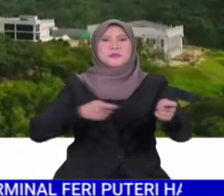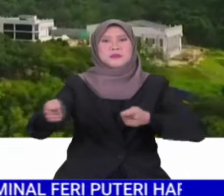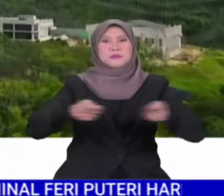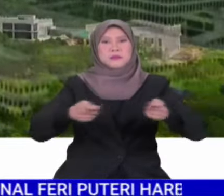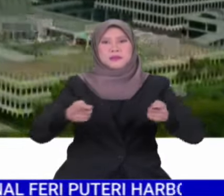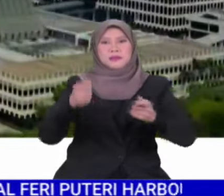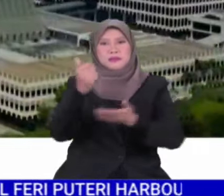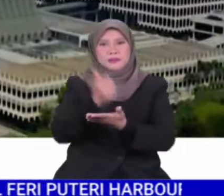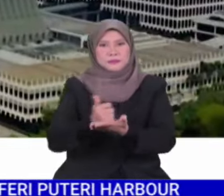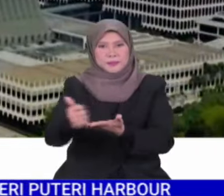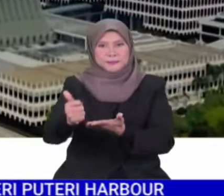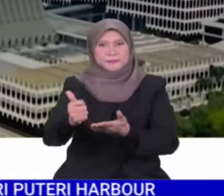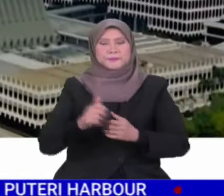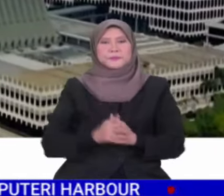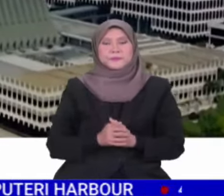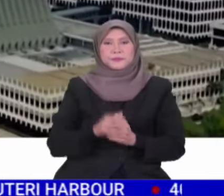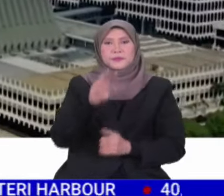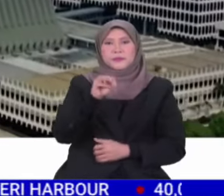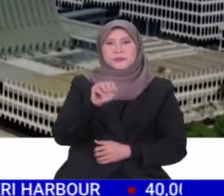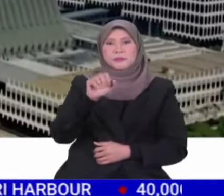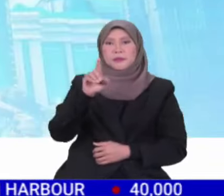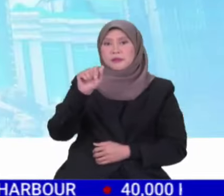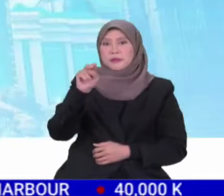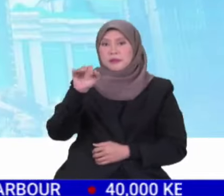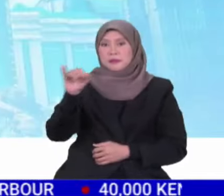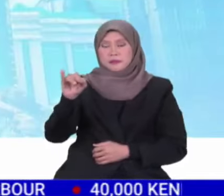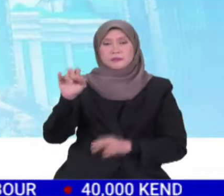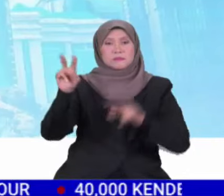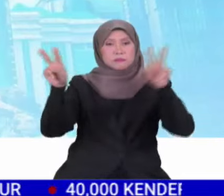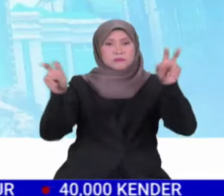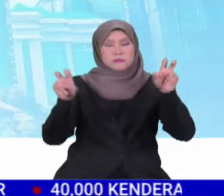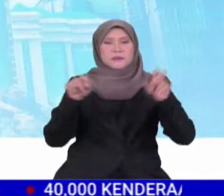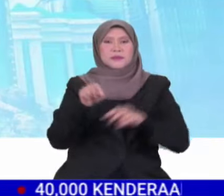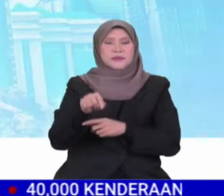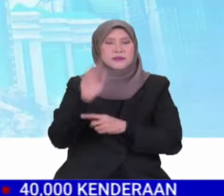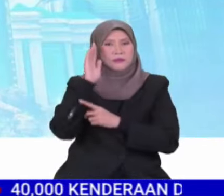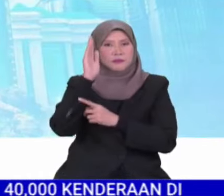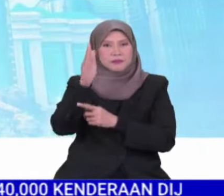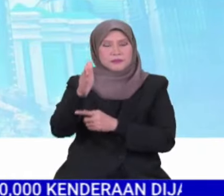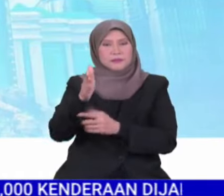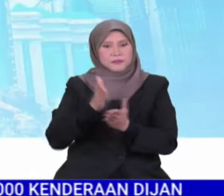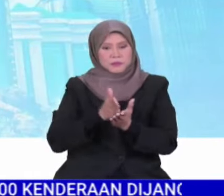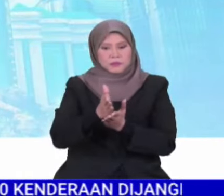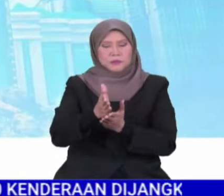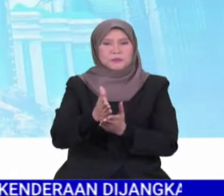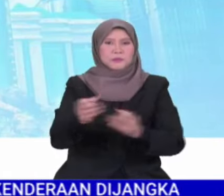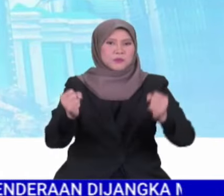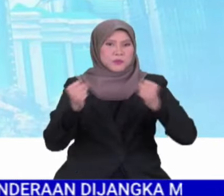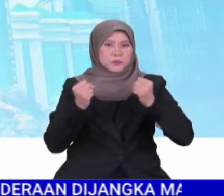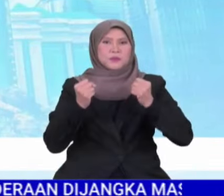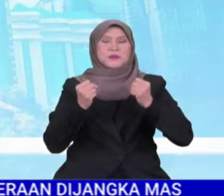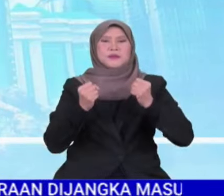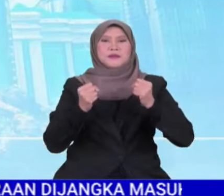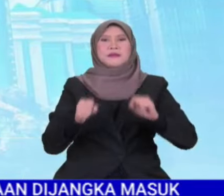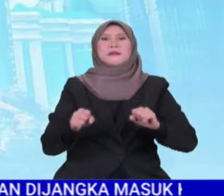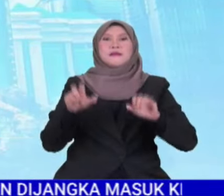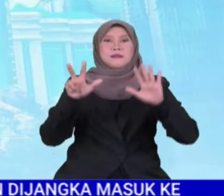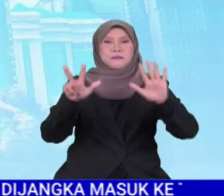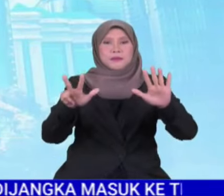pentadbiran beramanah. Madani menjadi tonggak bagi setiap teras yang akan diteroka ke arah memperkukuh